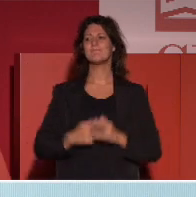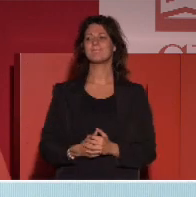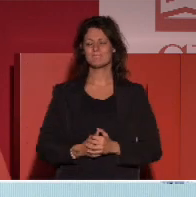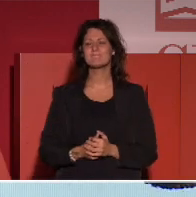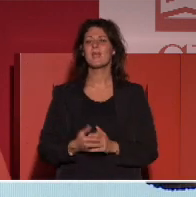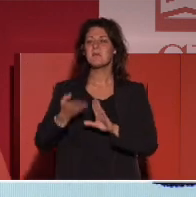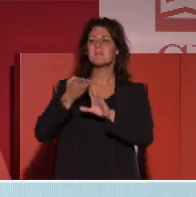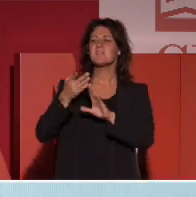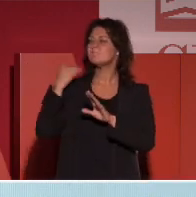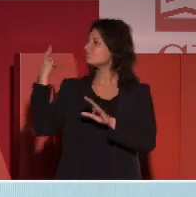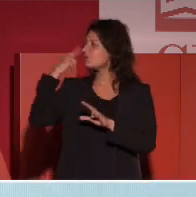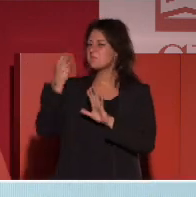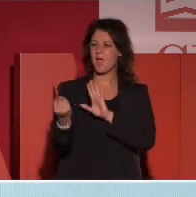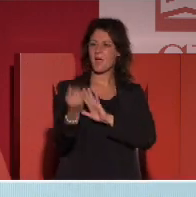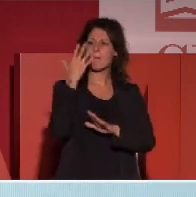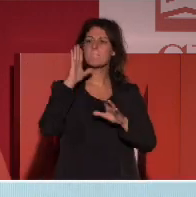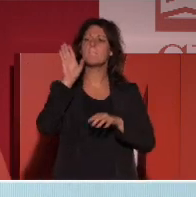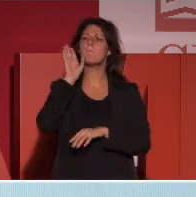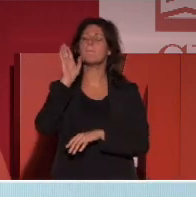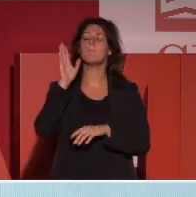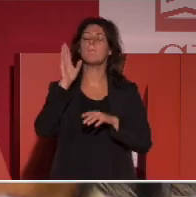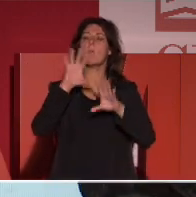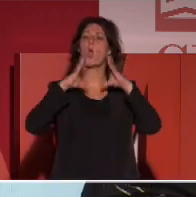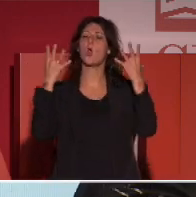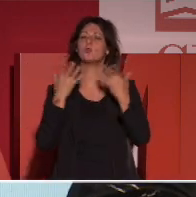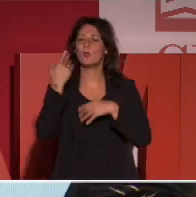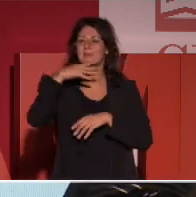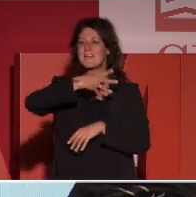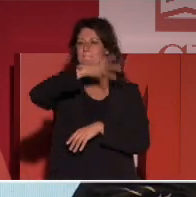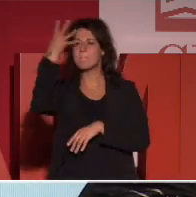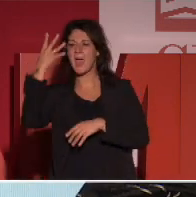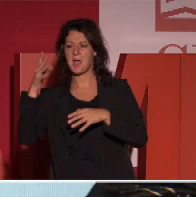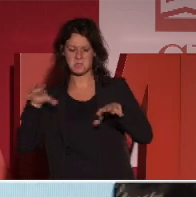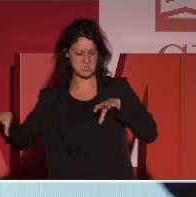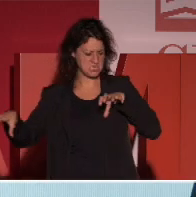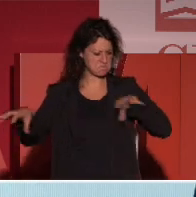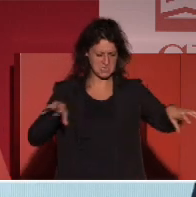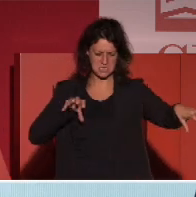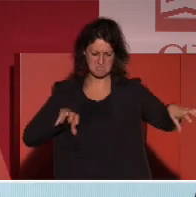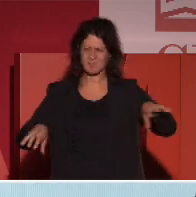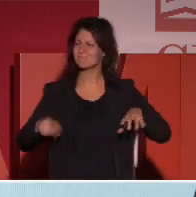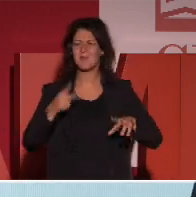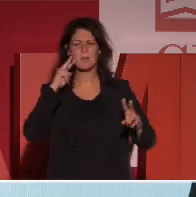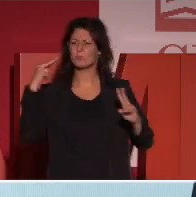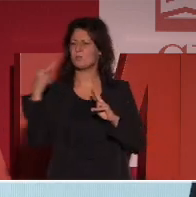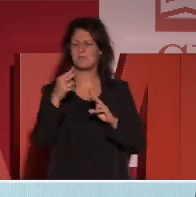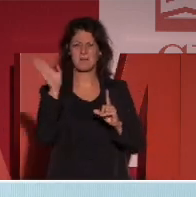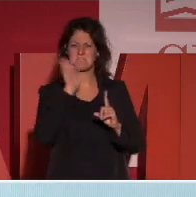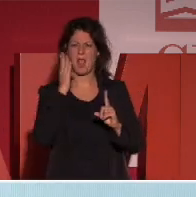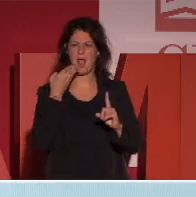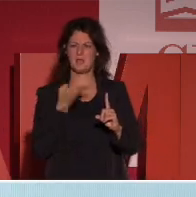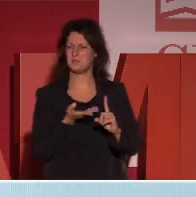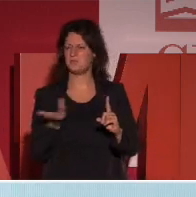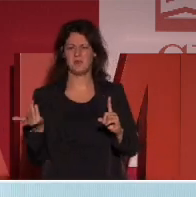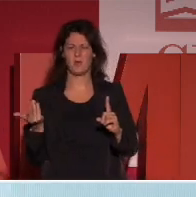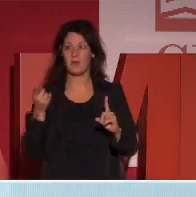che non vuol dire che tutti gli uomini maschi ne siano privi così come non vuol dire che tutte le donne lo condividano ma è quello che mi ha dato l'intervento di tamara